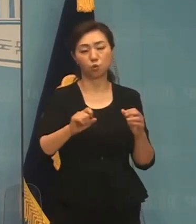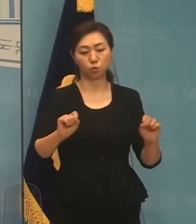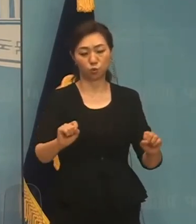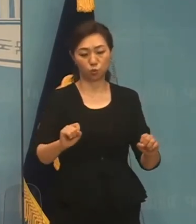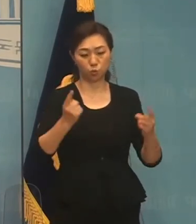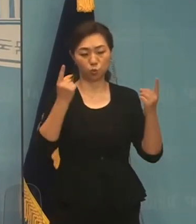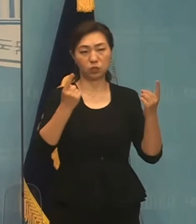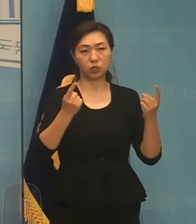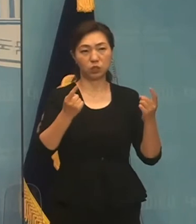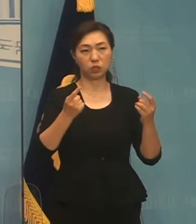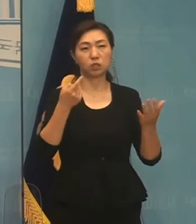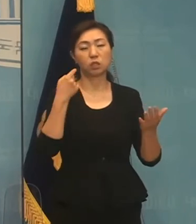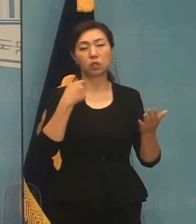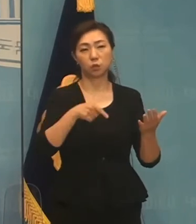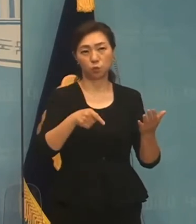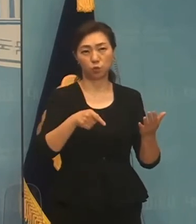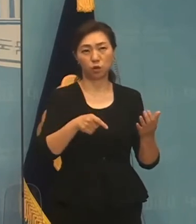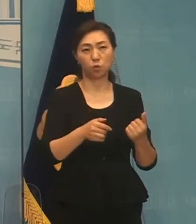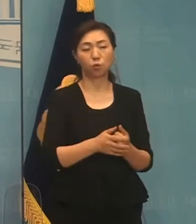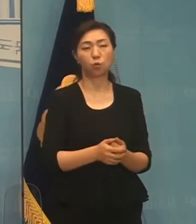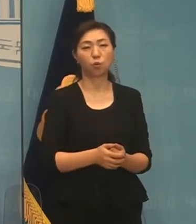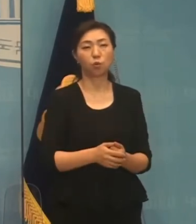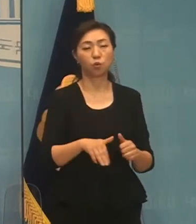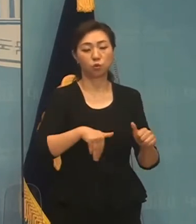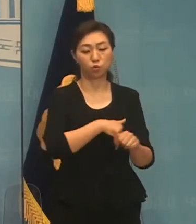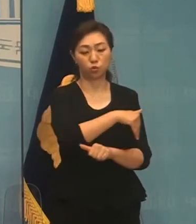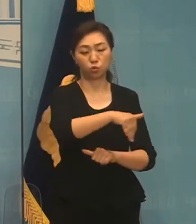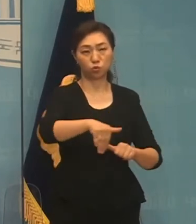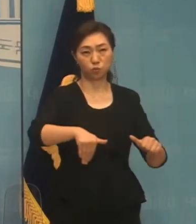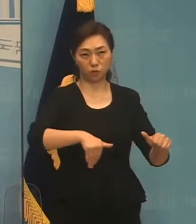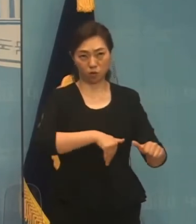병행하면서 우리 주변에 있는